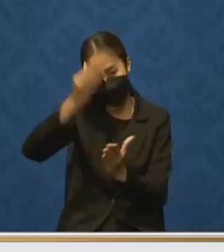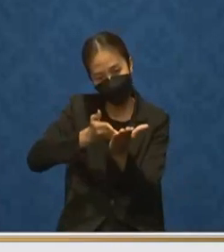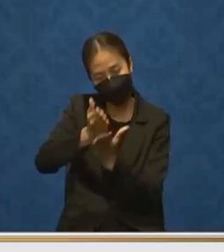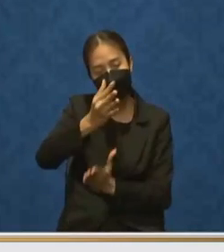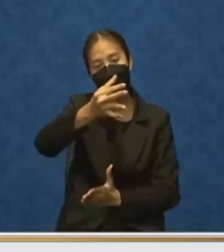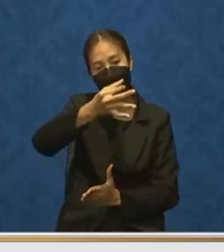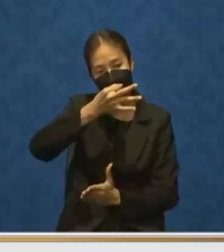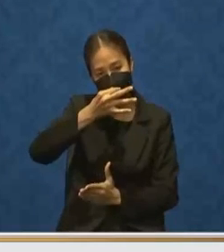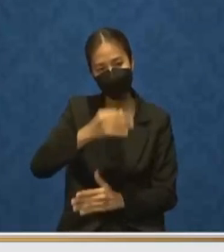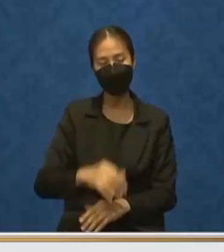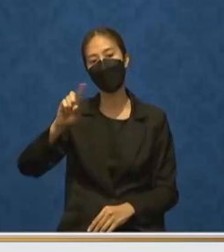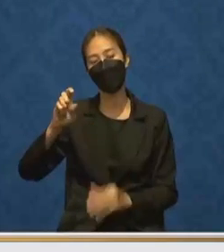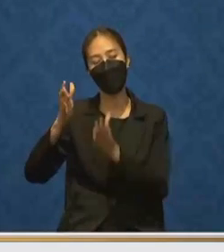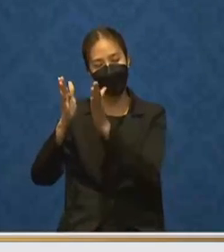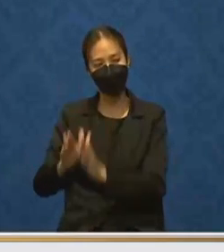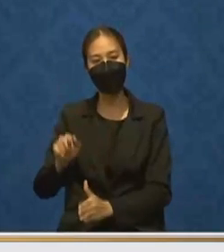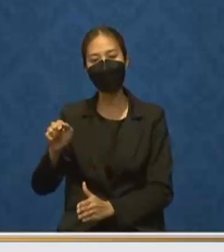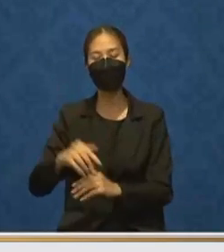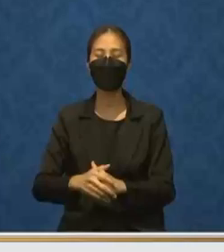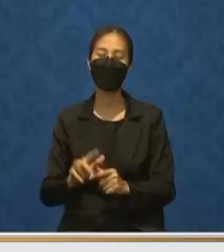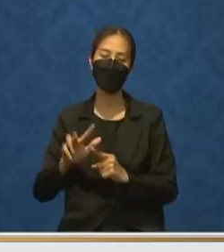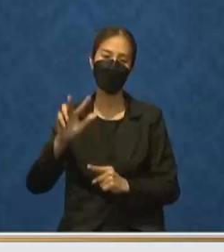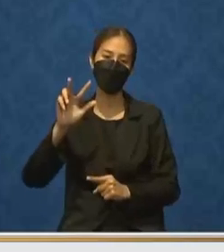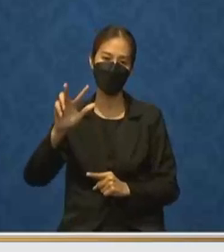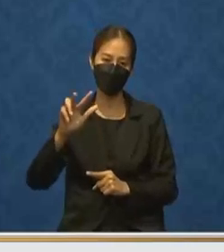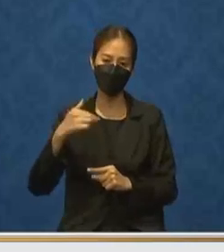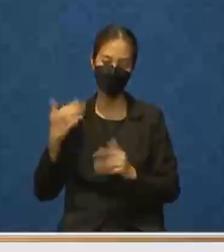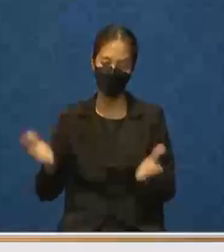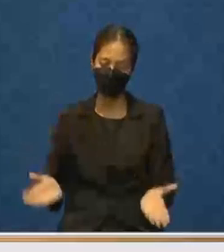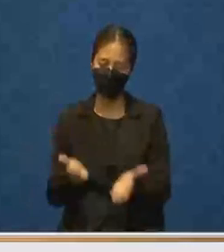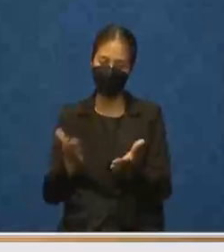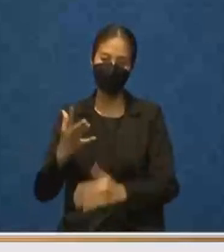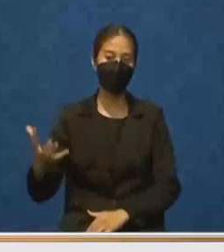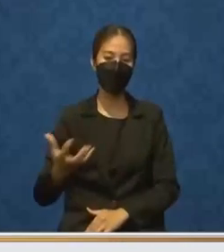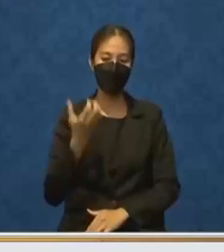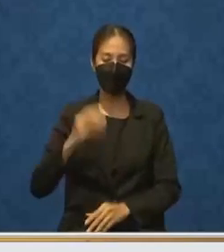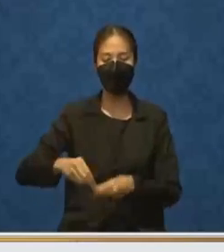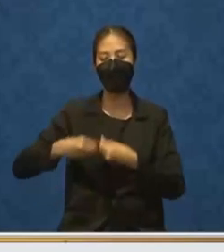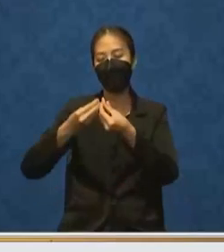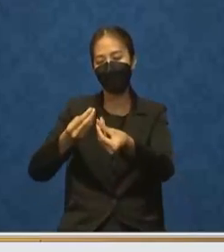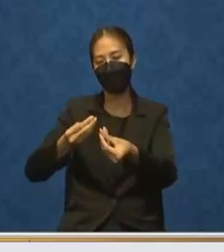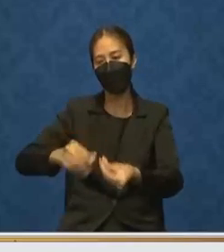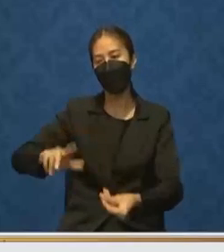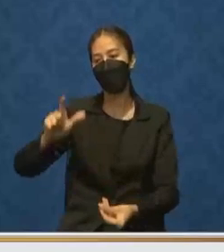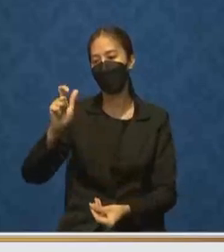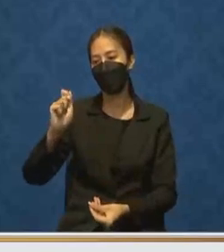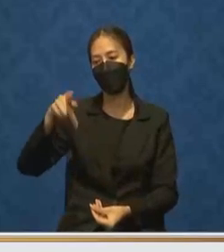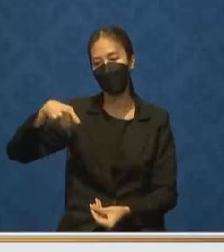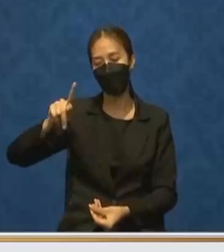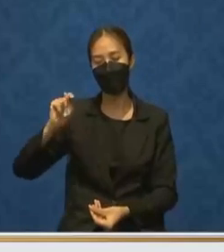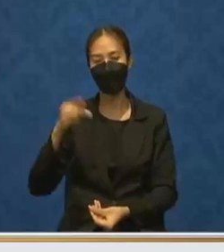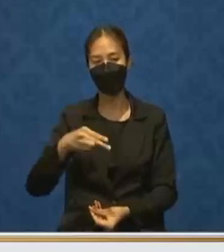จำนวน 1,700 คน 3. การส่งเสริมการกระจายอำนาจให้แก่องค์กรปกครองส่วนท้องถิ่นงบประมาณ